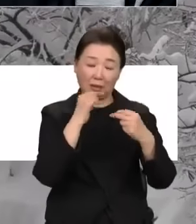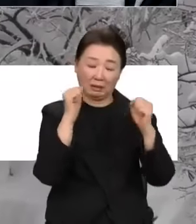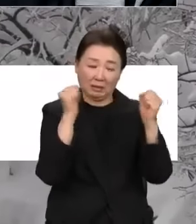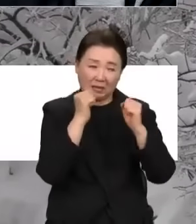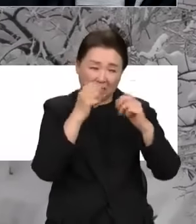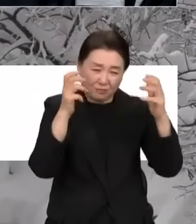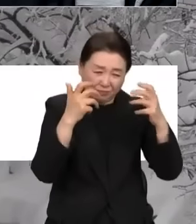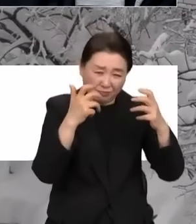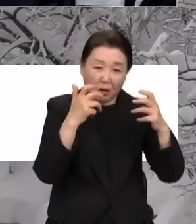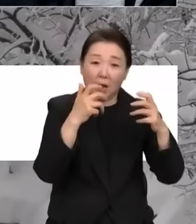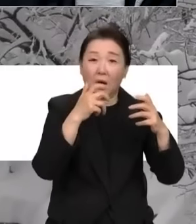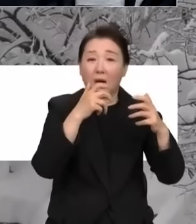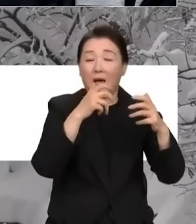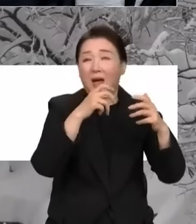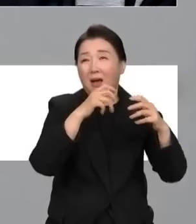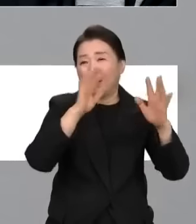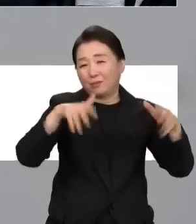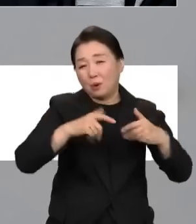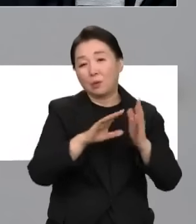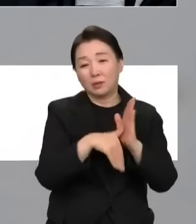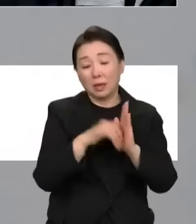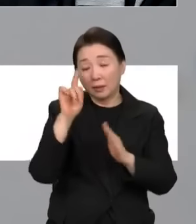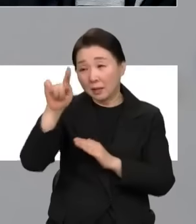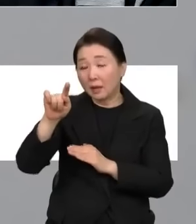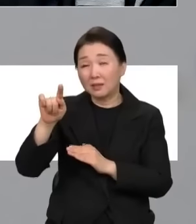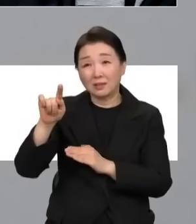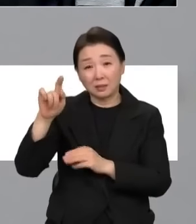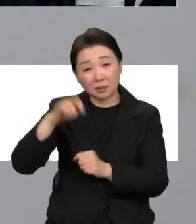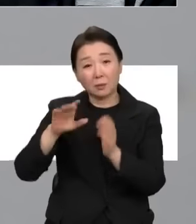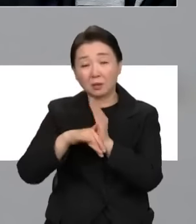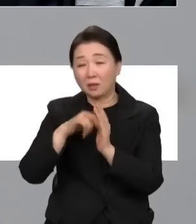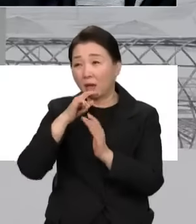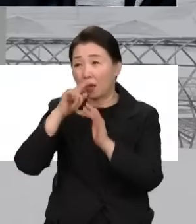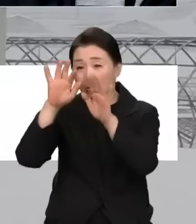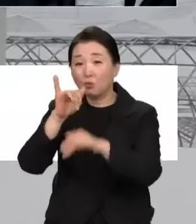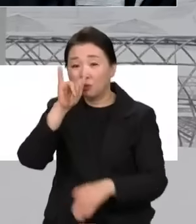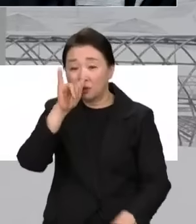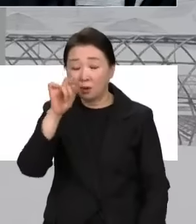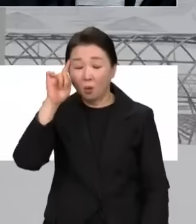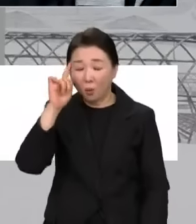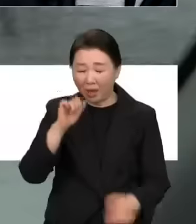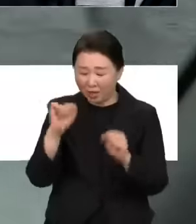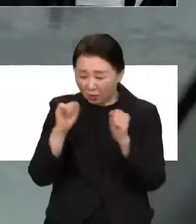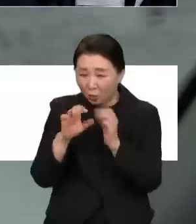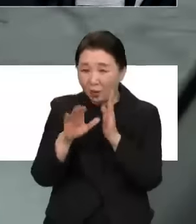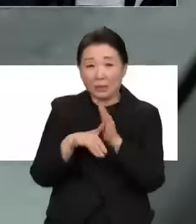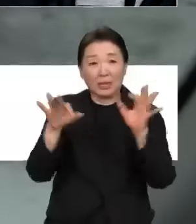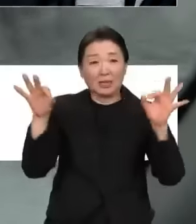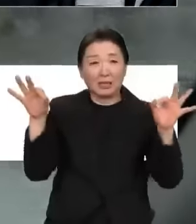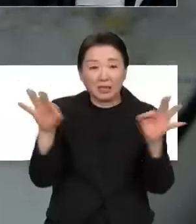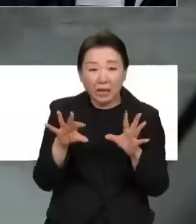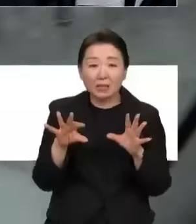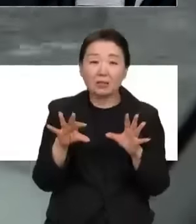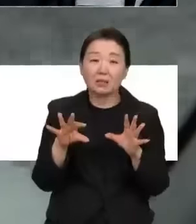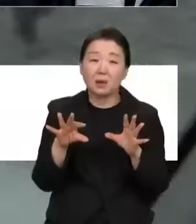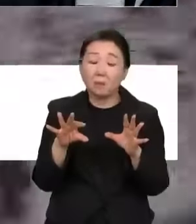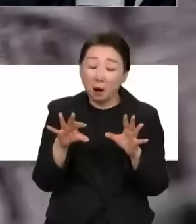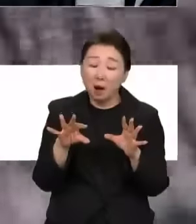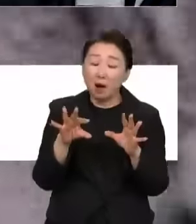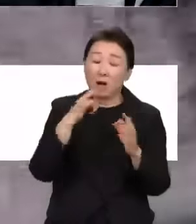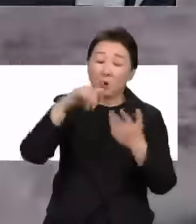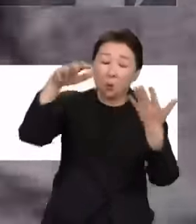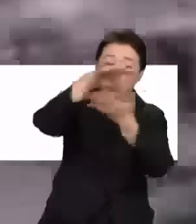내려올 때고 또 하나는 내일 새벽에 올 눈처럼 저기압에 지나가면서 내리는 강수는 고기압에 덮으면 저기압이